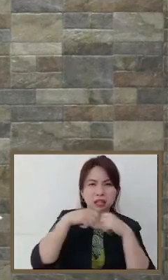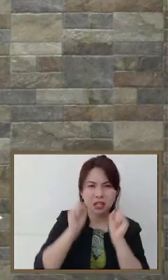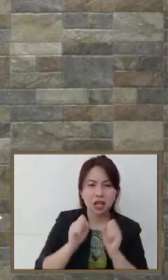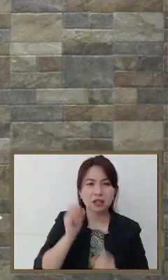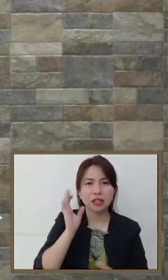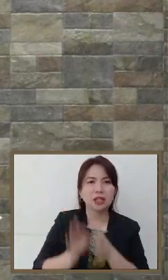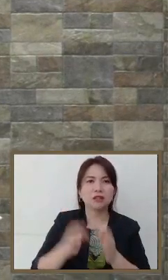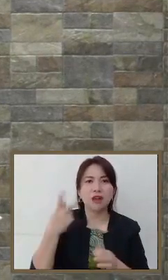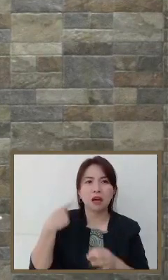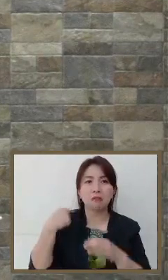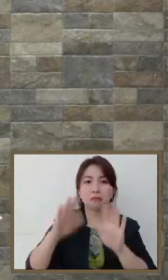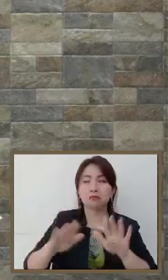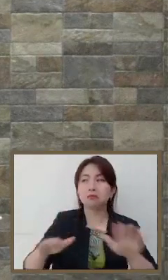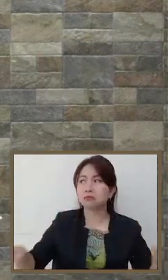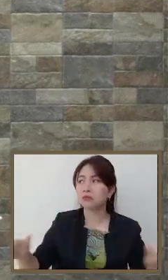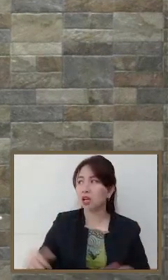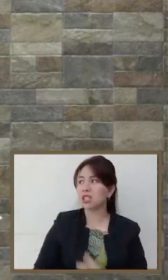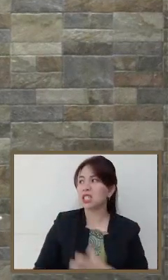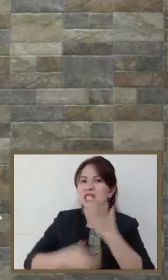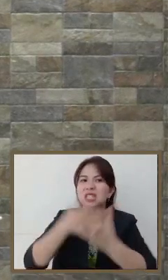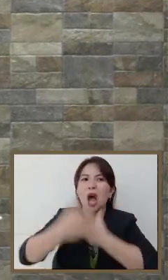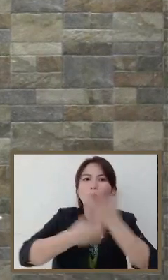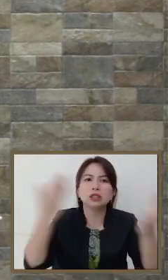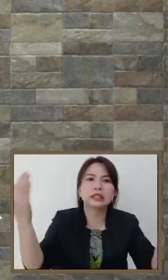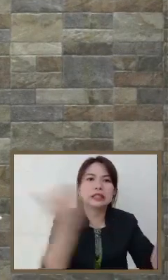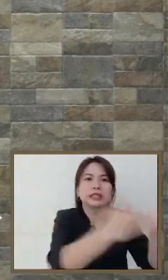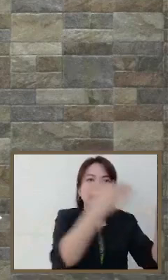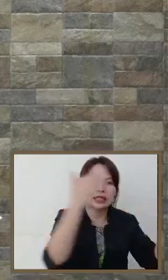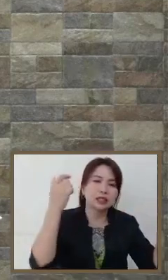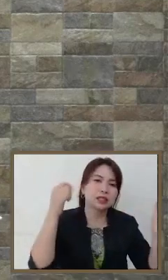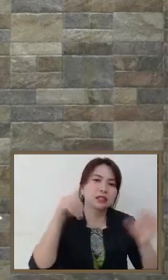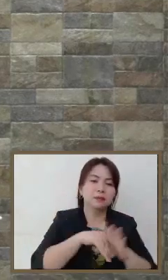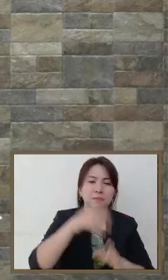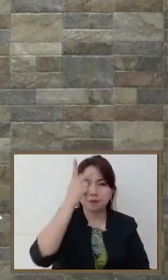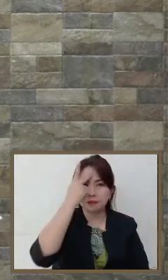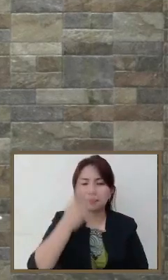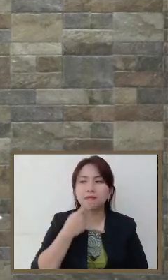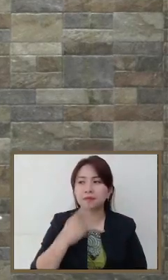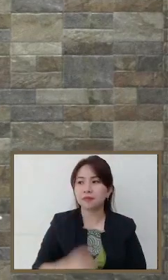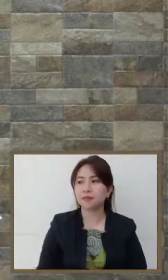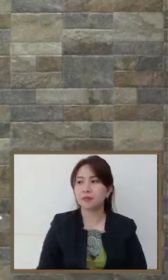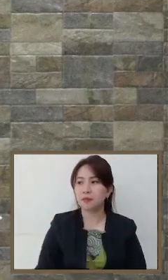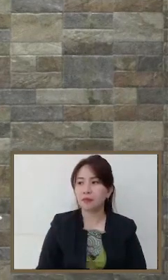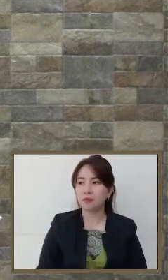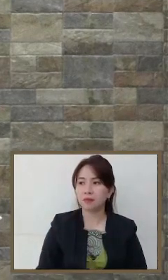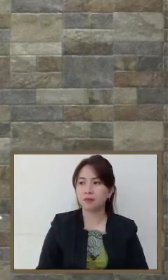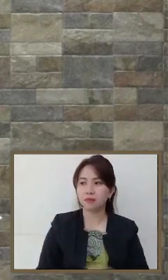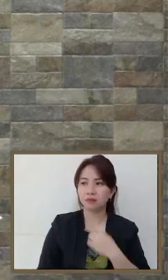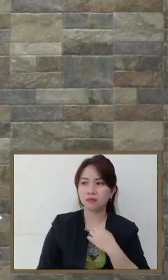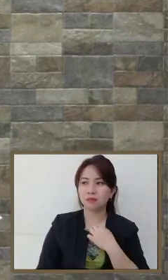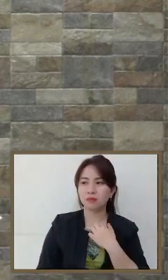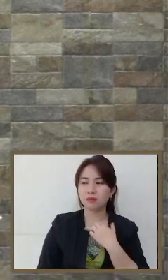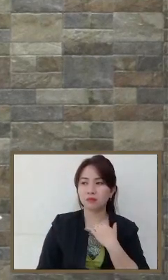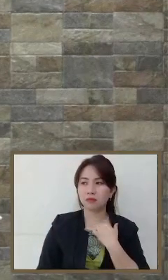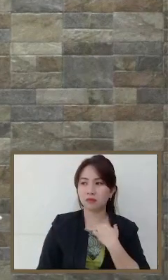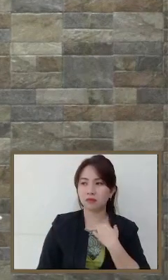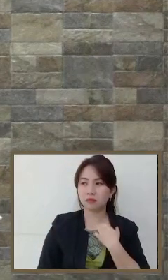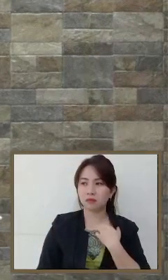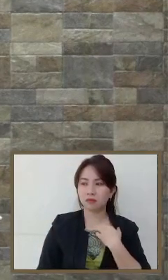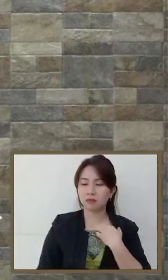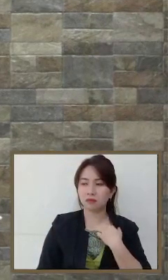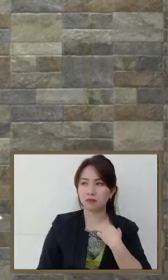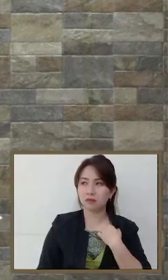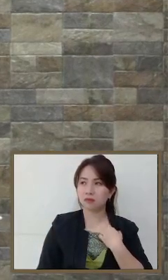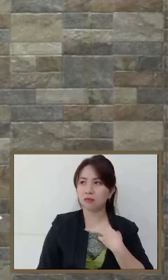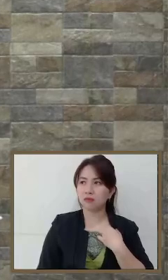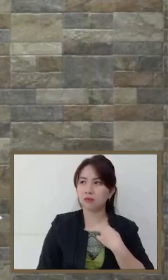mga magulang Nakakalungkot kung mismong Mother's Day pa ata nangyari yun nasigawan mo ang